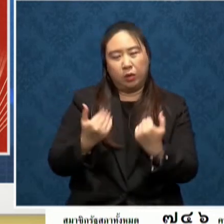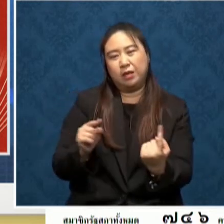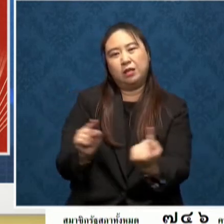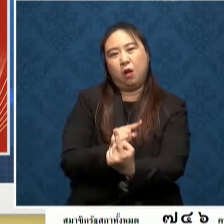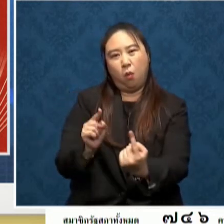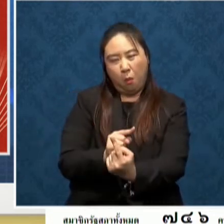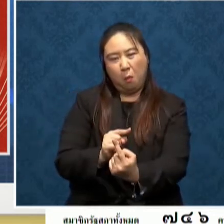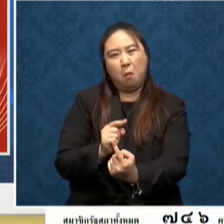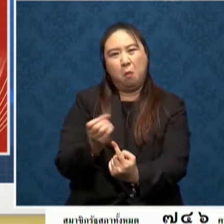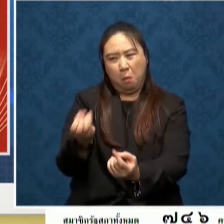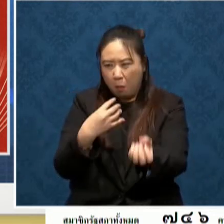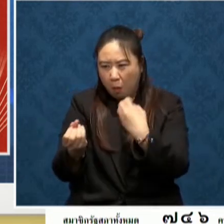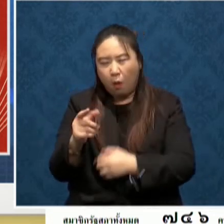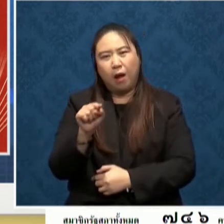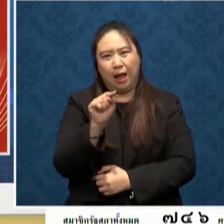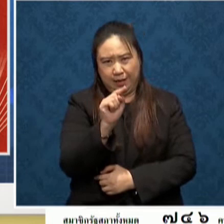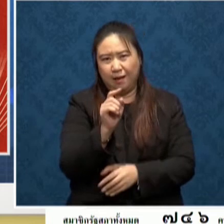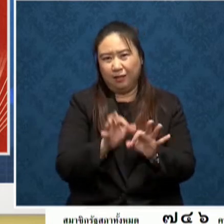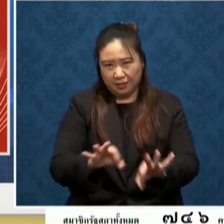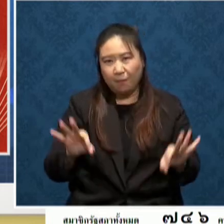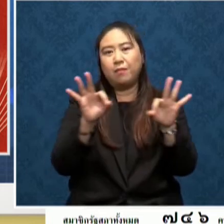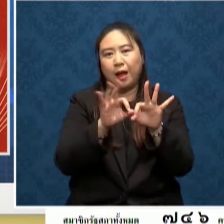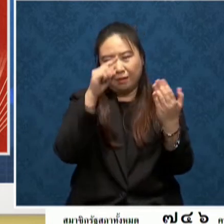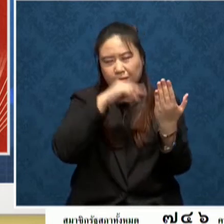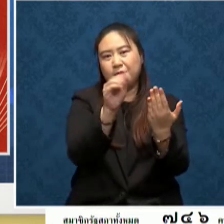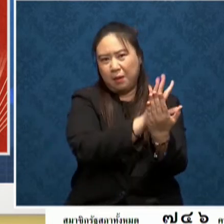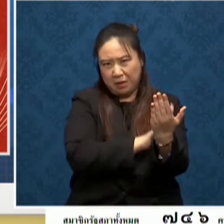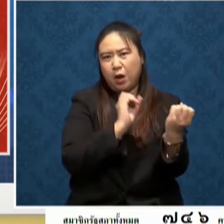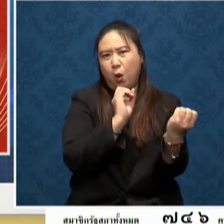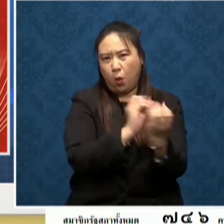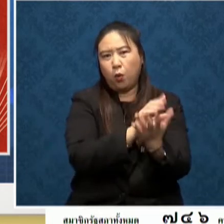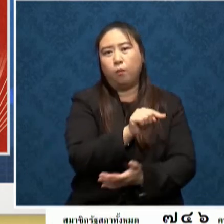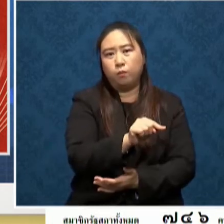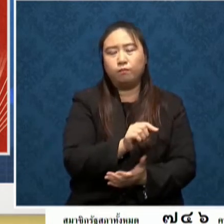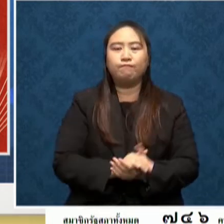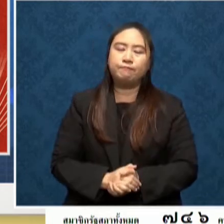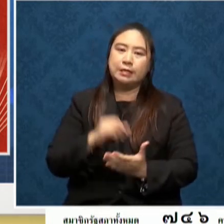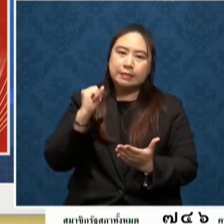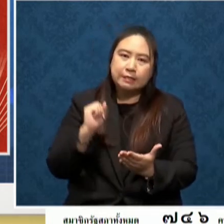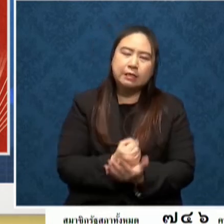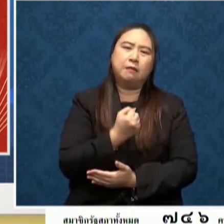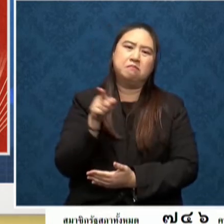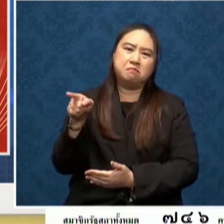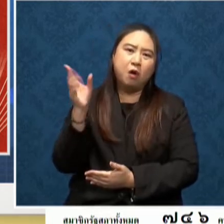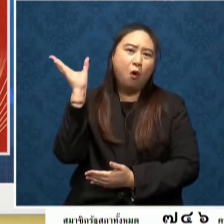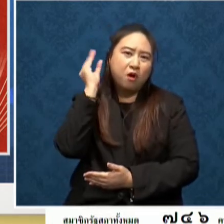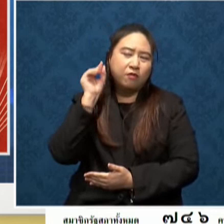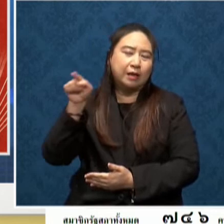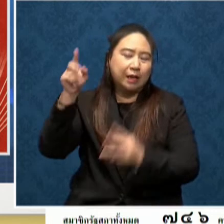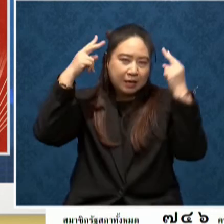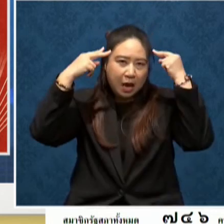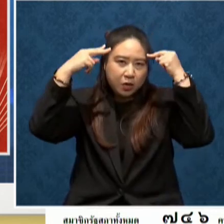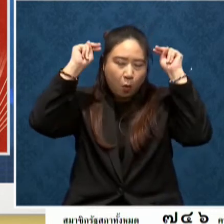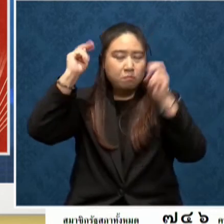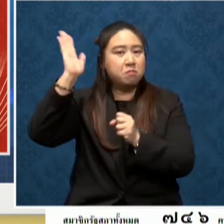สะร้างวาเปเรื่องสำคัญอันสงค์ผลกระทบประเทศชานน่าเสร็เมื่อฟังคำแถลงการณของทาน palms